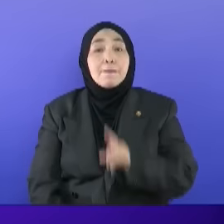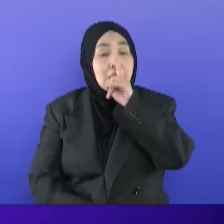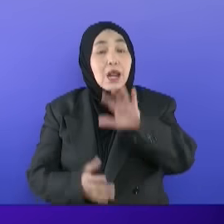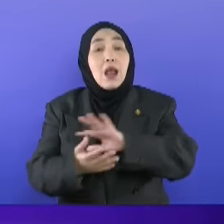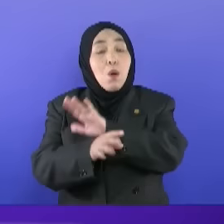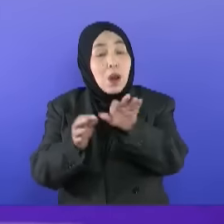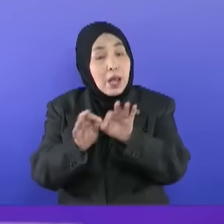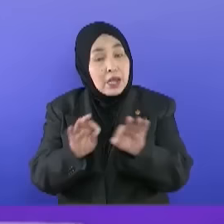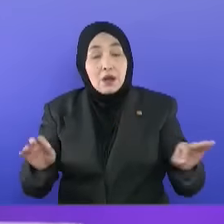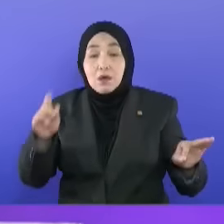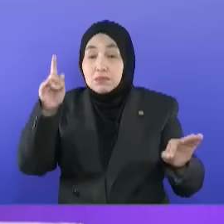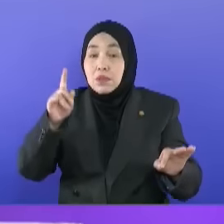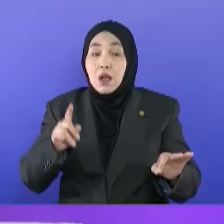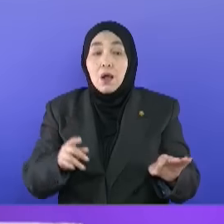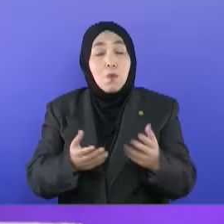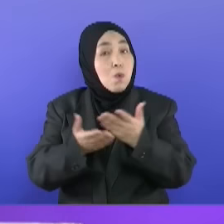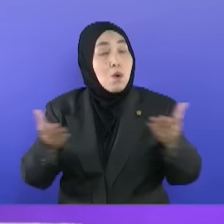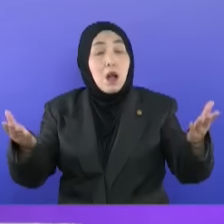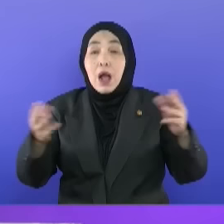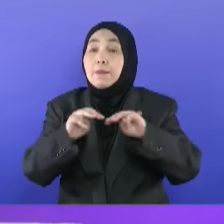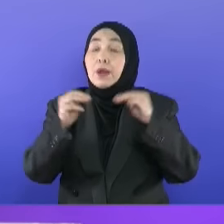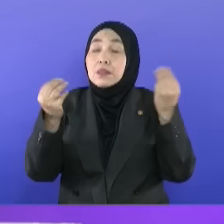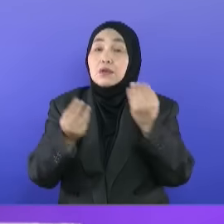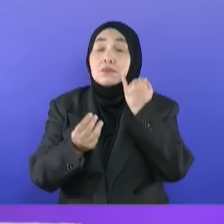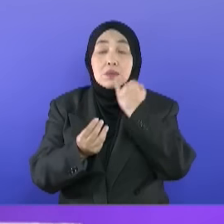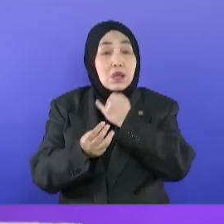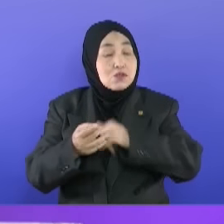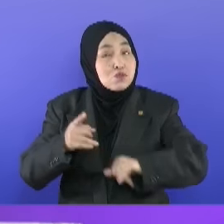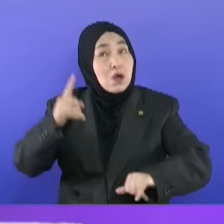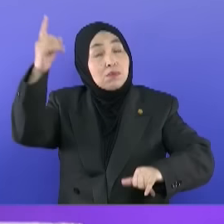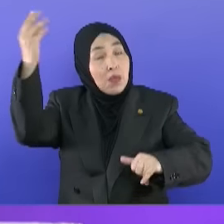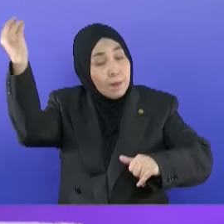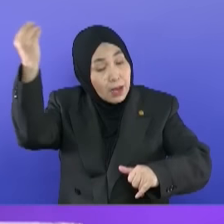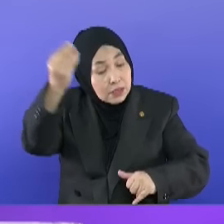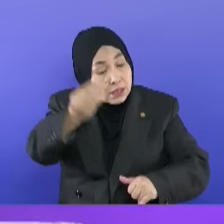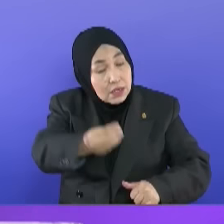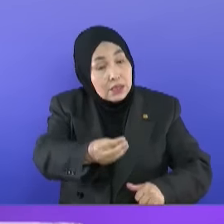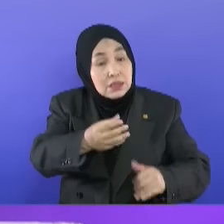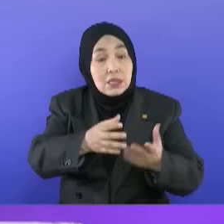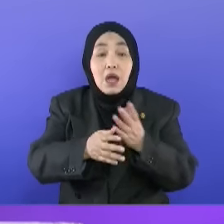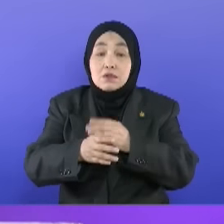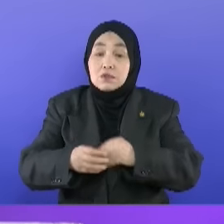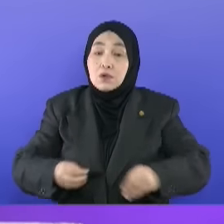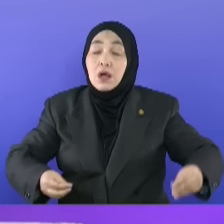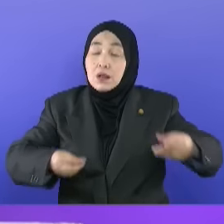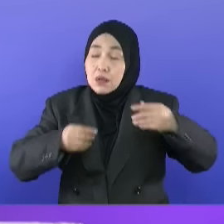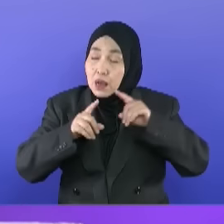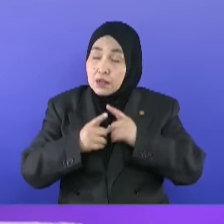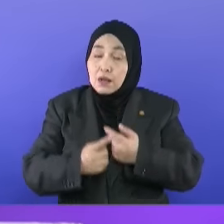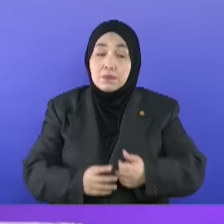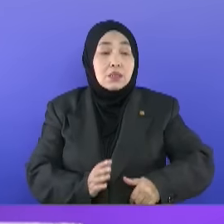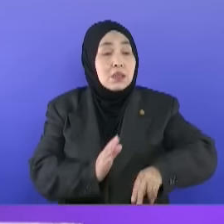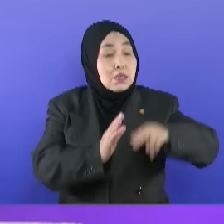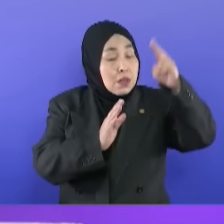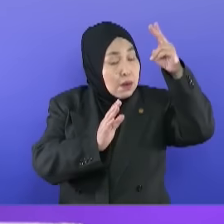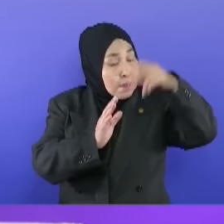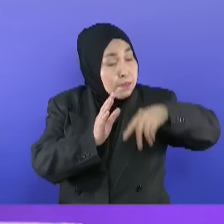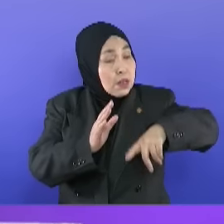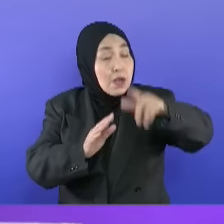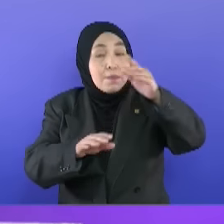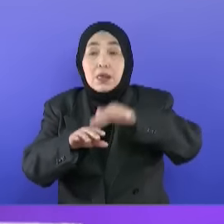Sadaqallahulazim. Wahai Bani Israel, ingatlah nikmatku yang telah Aku berikan kepadamu dan aku telah melebihkan kamu daripada semua umat yang lain di alam ini pada